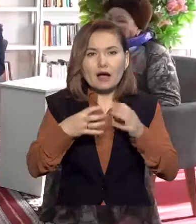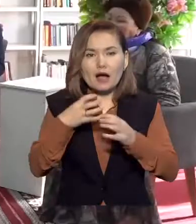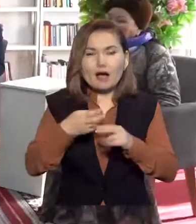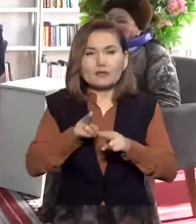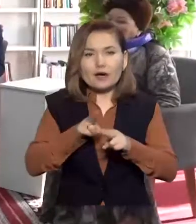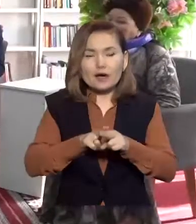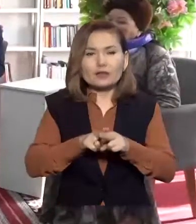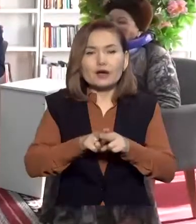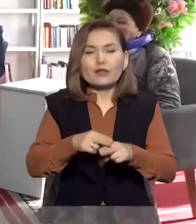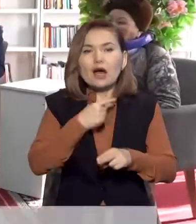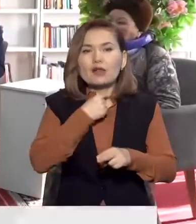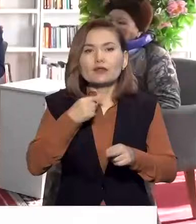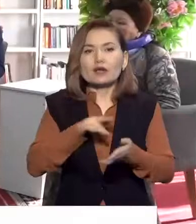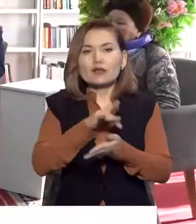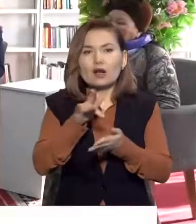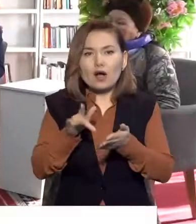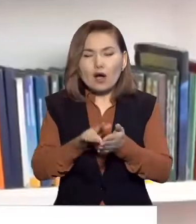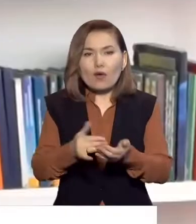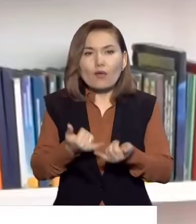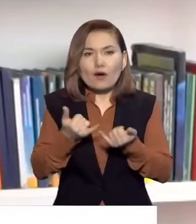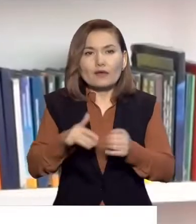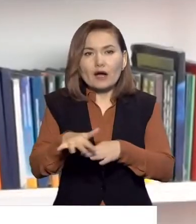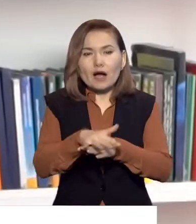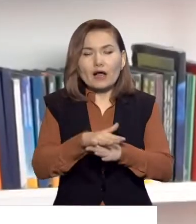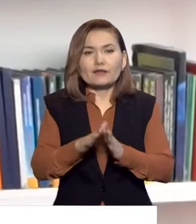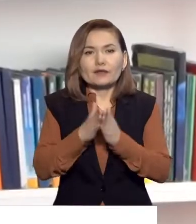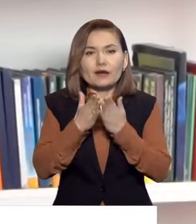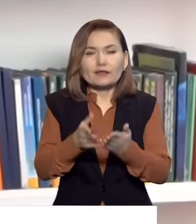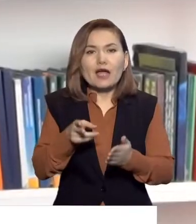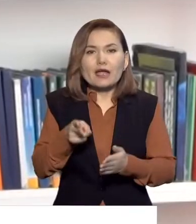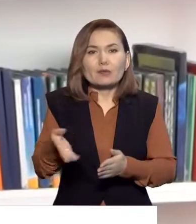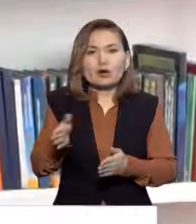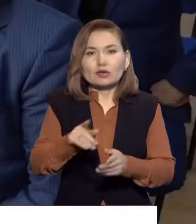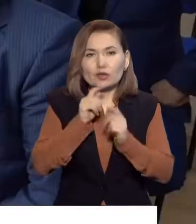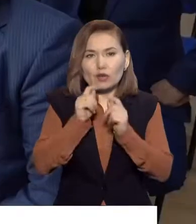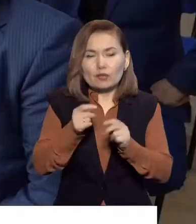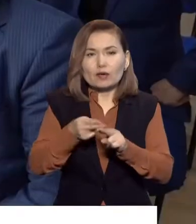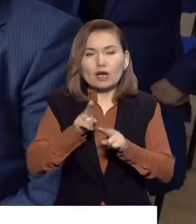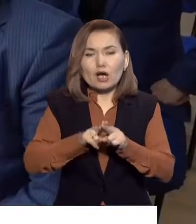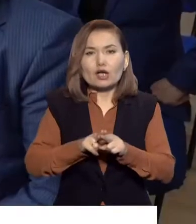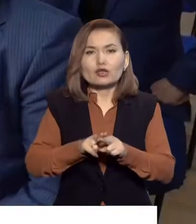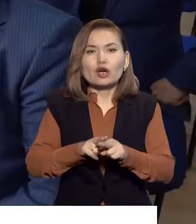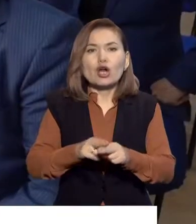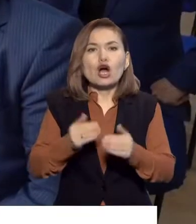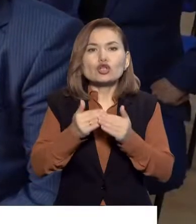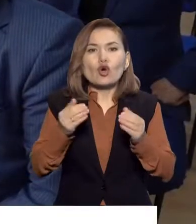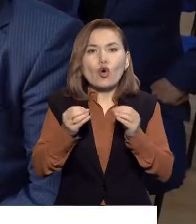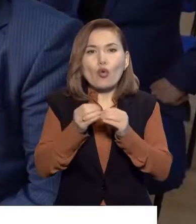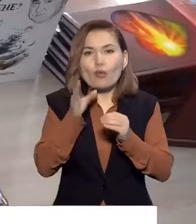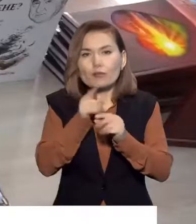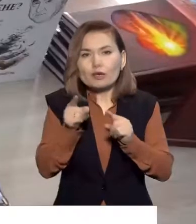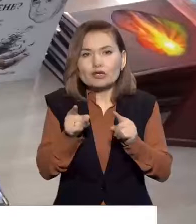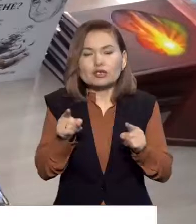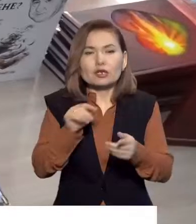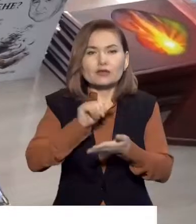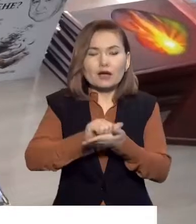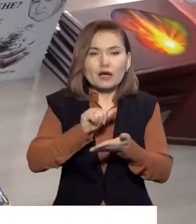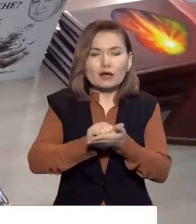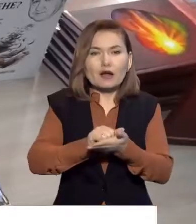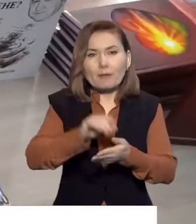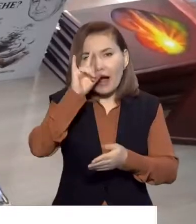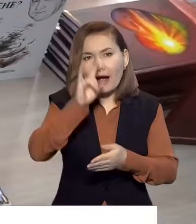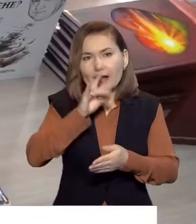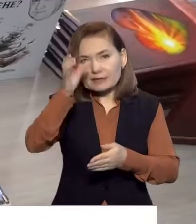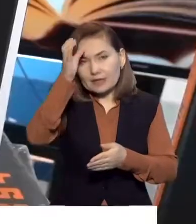шаңырақ жетісулық оқырмандарға 2000 кітап тарту етті. Оған халықаралық ұйымның соңғы 15 жылда басып шығарған қазақ ұлт зиялыларының